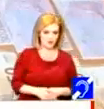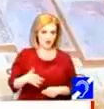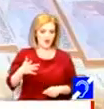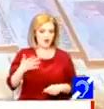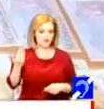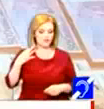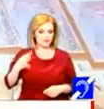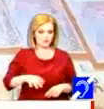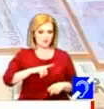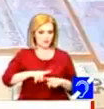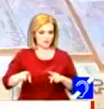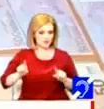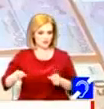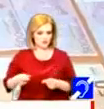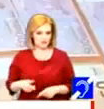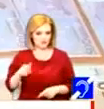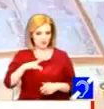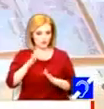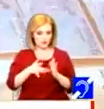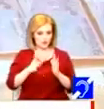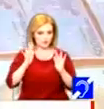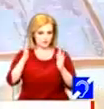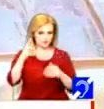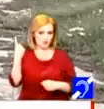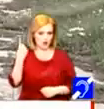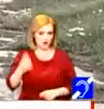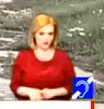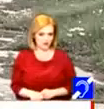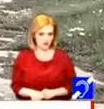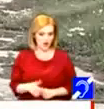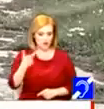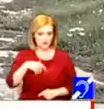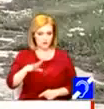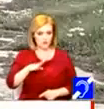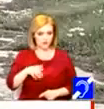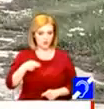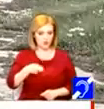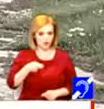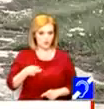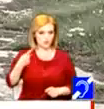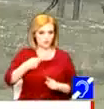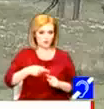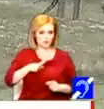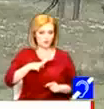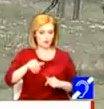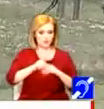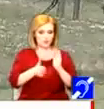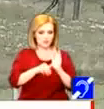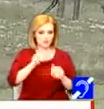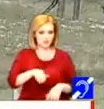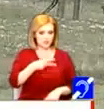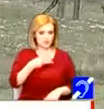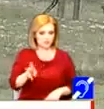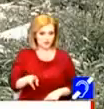a fost reținut la scurt timp în parcul din oraș. Avea la el un cuțit și era agresiv. Bărbatul mai avea la el și peste 16.000 de euro, bani